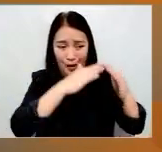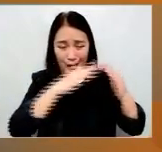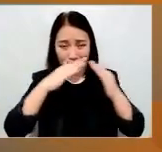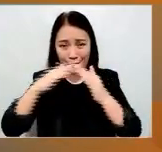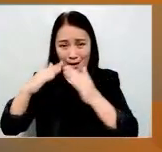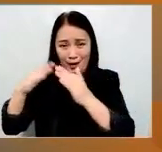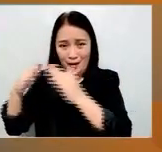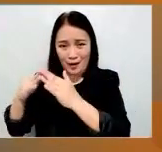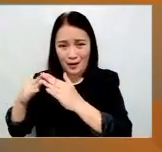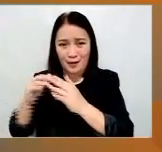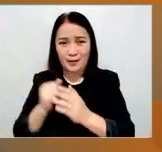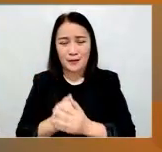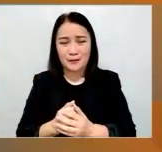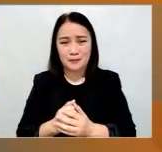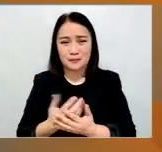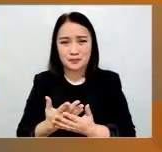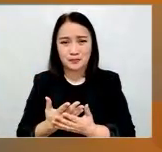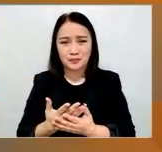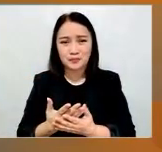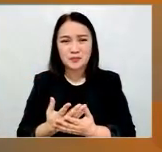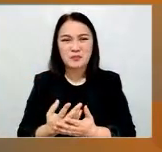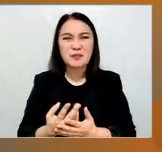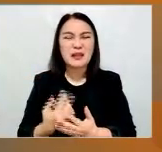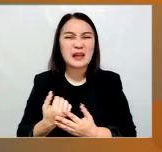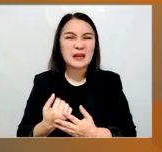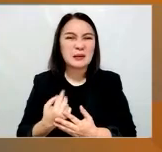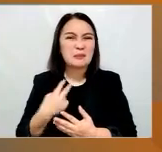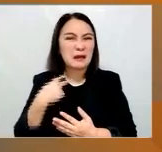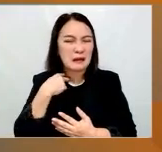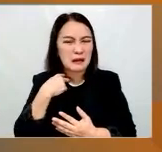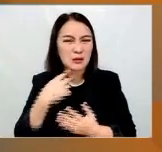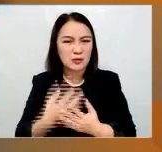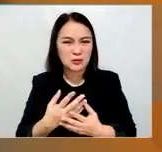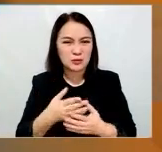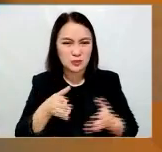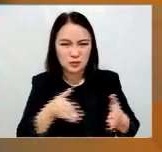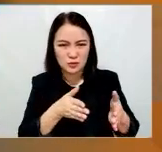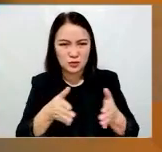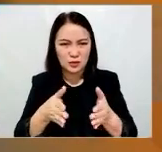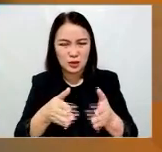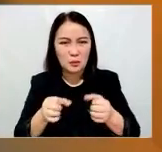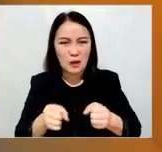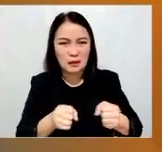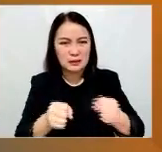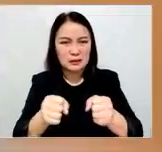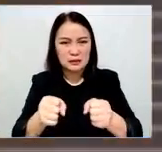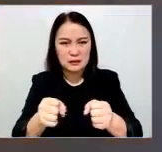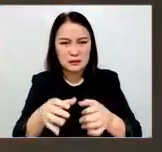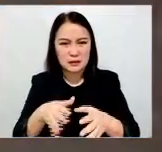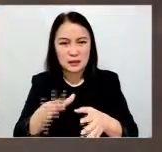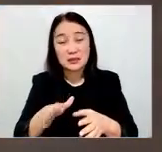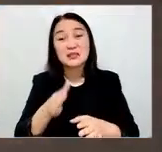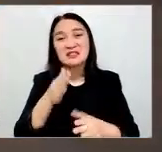ng tubig mula sa mga baradong drainage, tumirik na sa kalsada ang modern jeep na ito. Kala mo ilog.